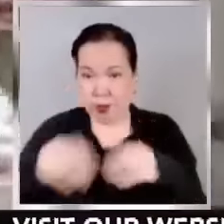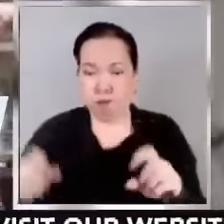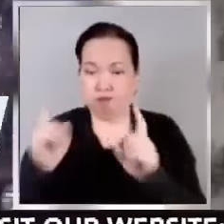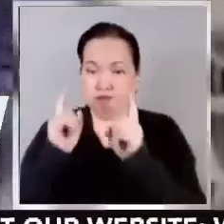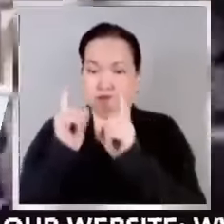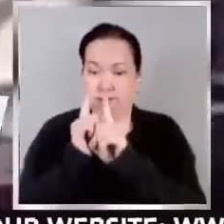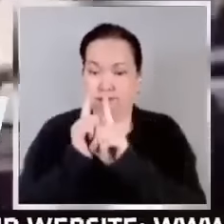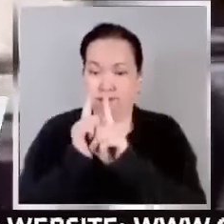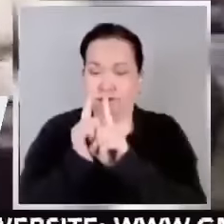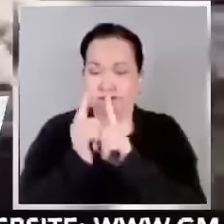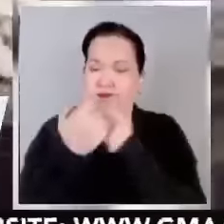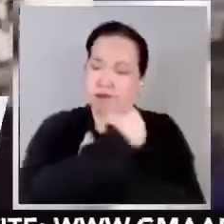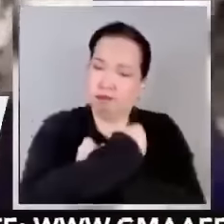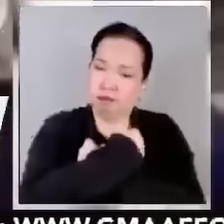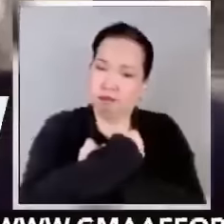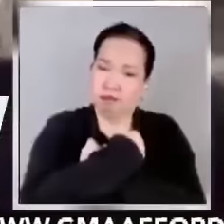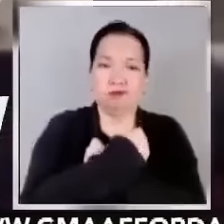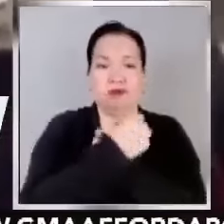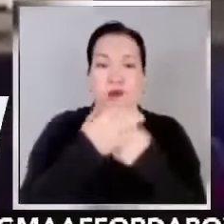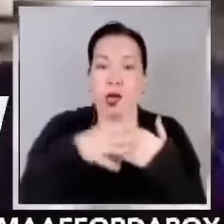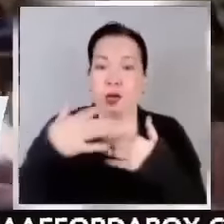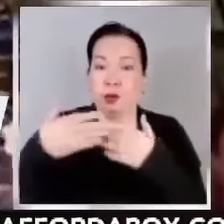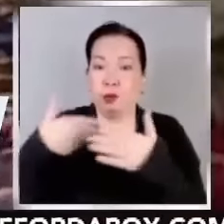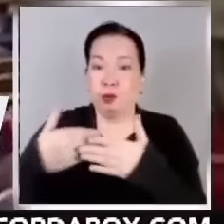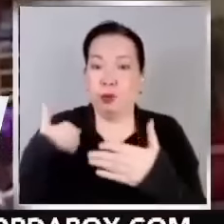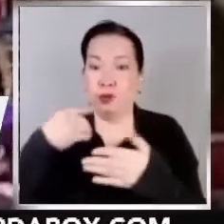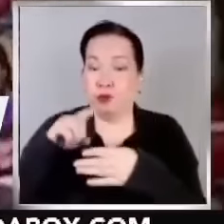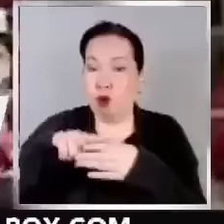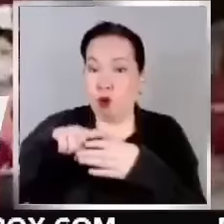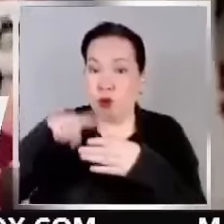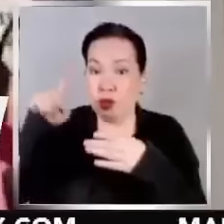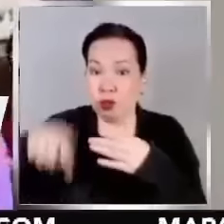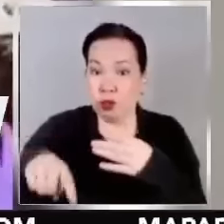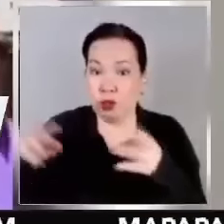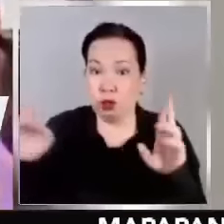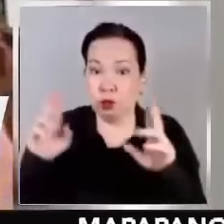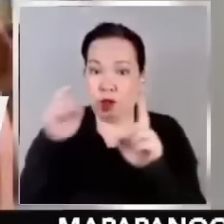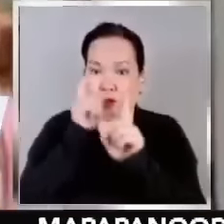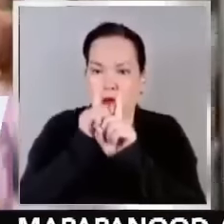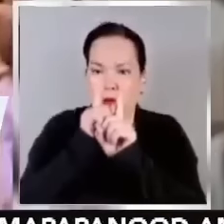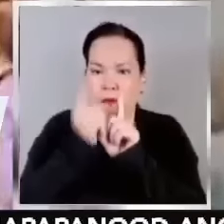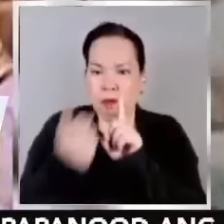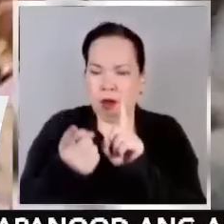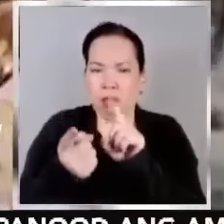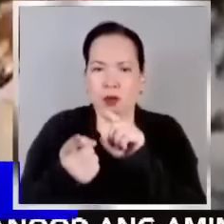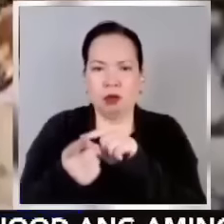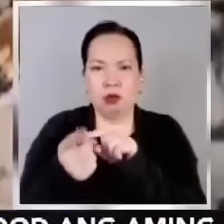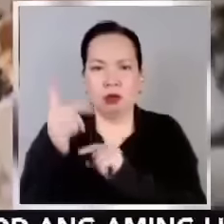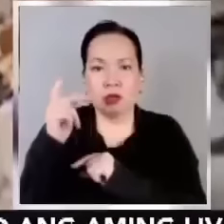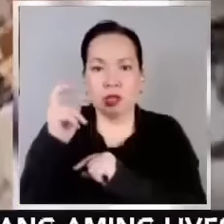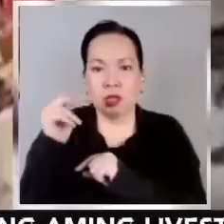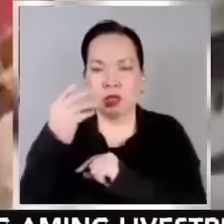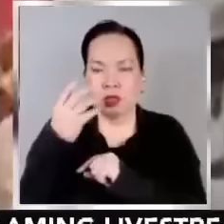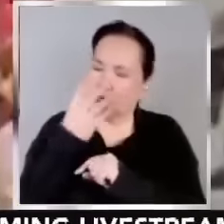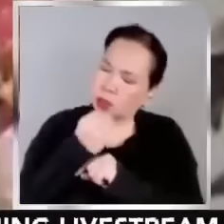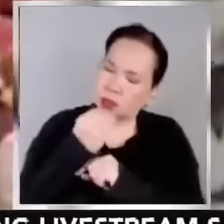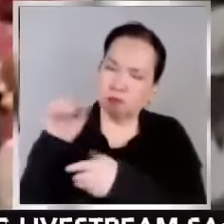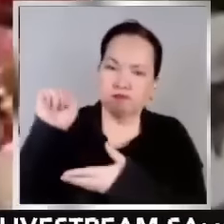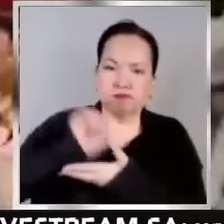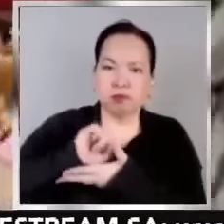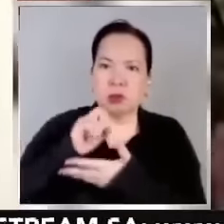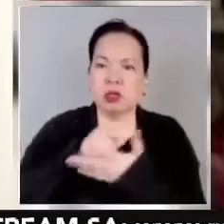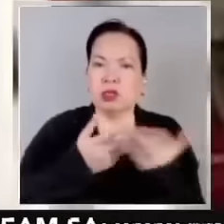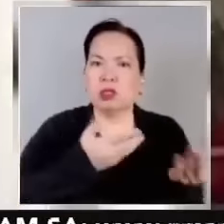bago pa man ilabas ang resulta ng boxing match, bumagsak si Kenneth at nawalan ng malay. Naitakbo na siya